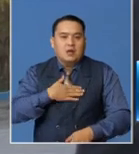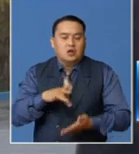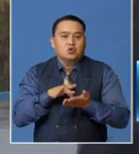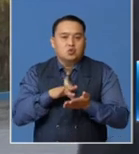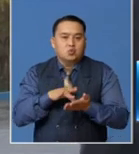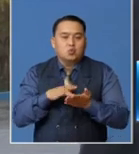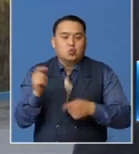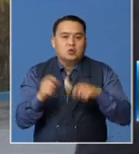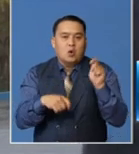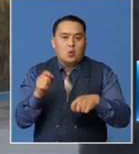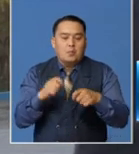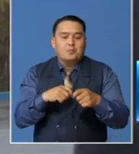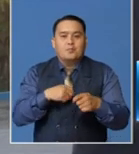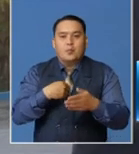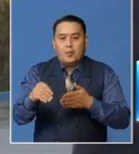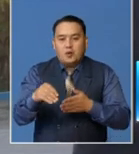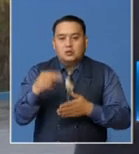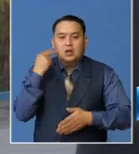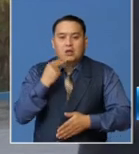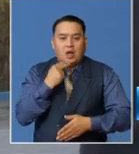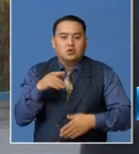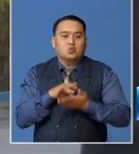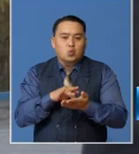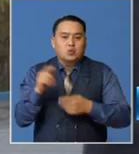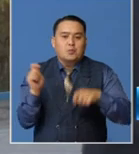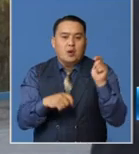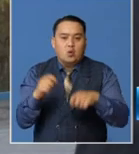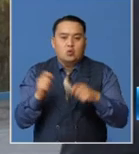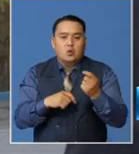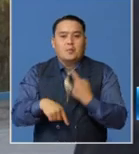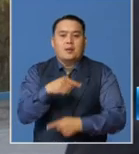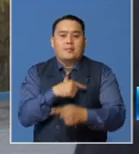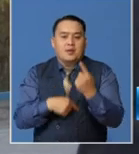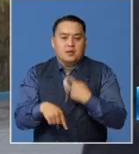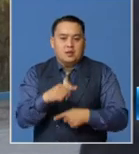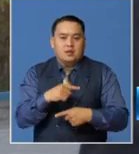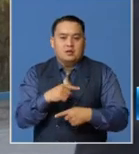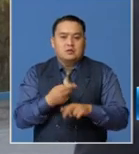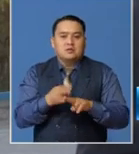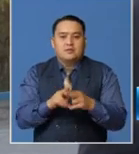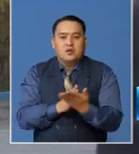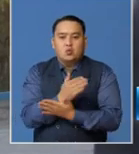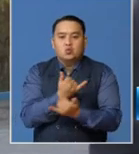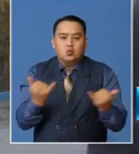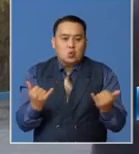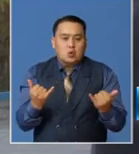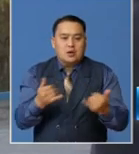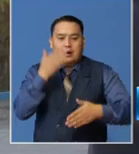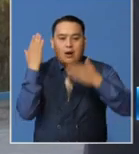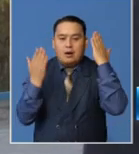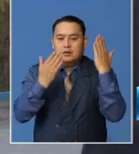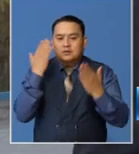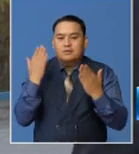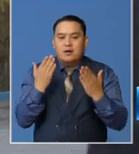покупают китае товары китайские туристы у нас товары покупают сейчас уже пошел сферы услуг серу развлечений